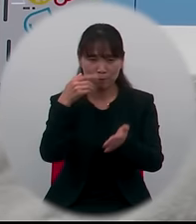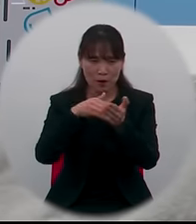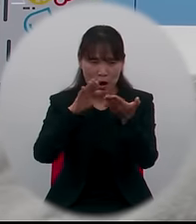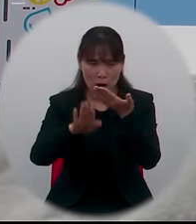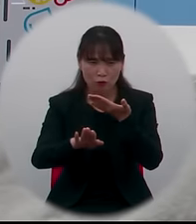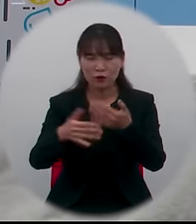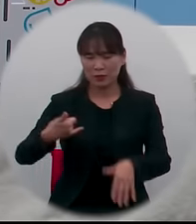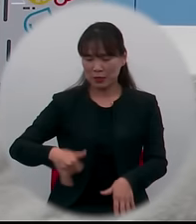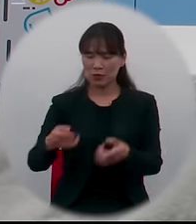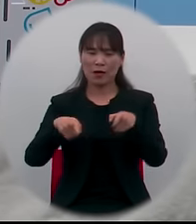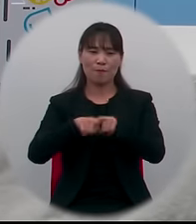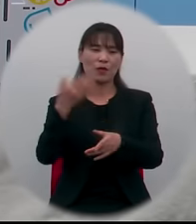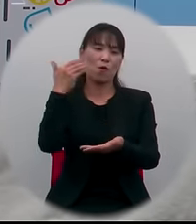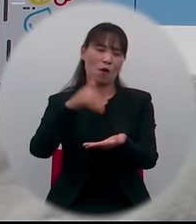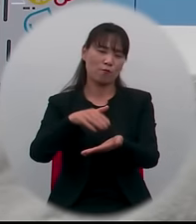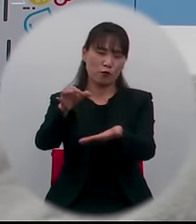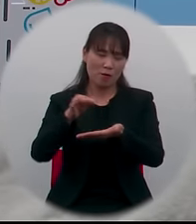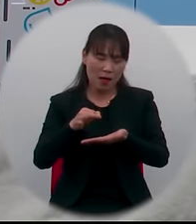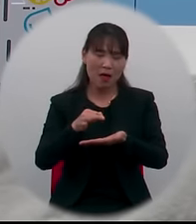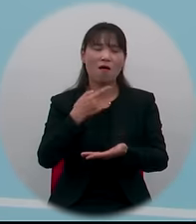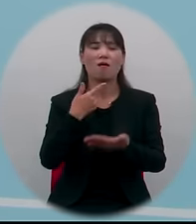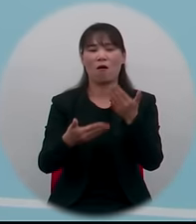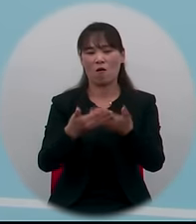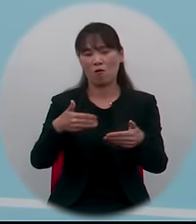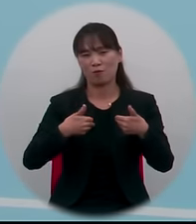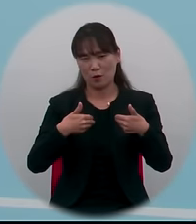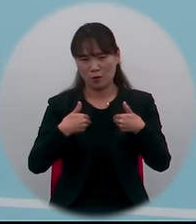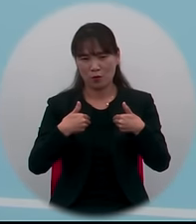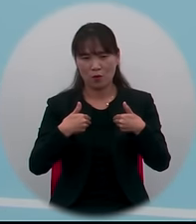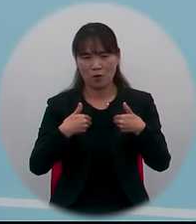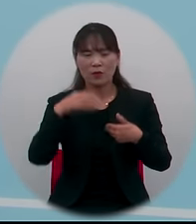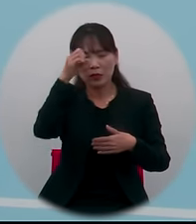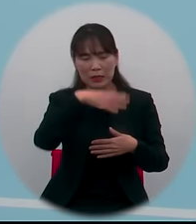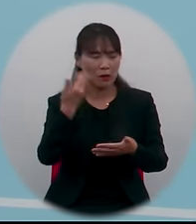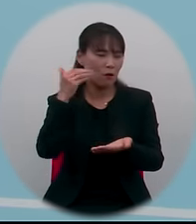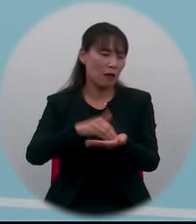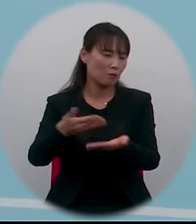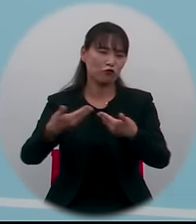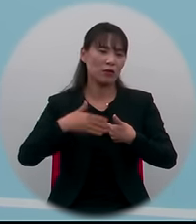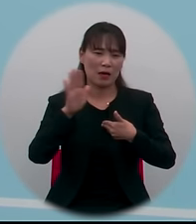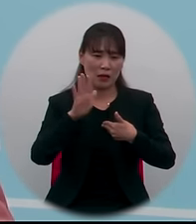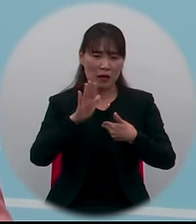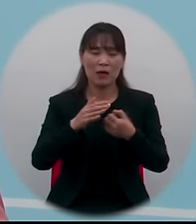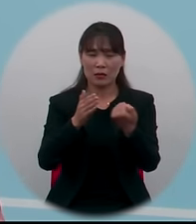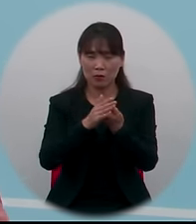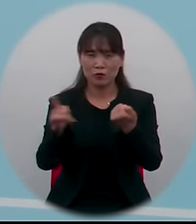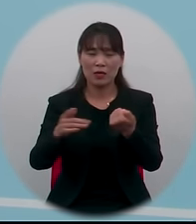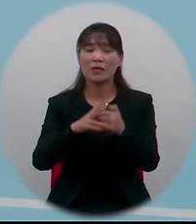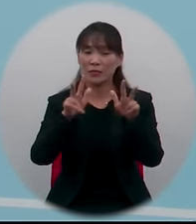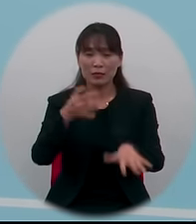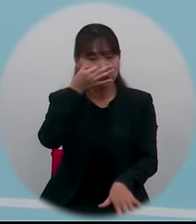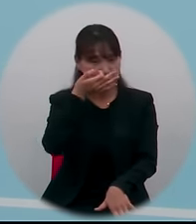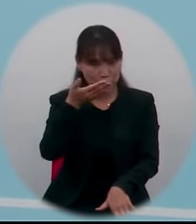자녀들과 함께 환불을 받는 경험을 하시는게 제일 중요해요 근데 그냥한 환불 받기 거의 힘들 거예요 그래서 다음에 보여